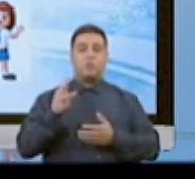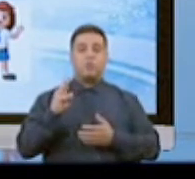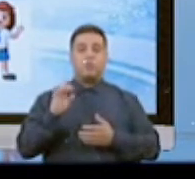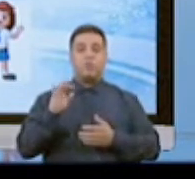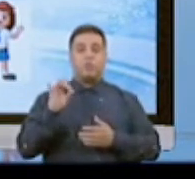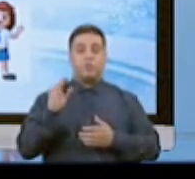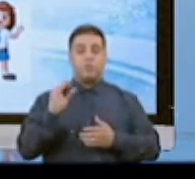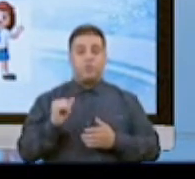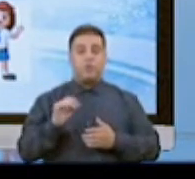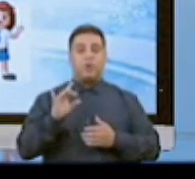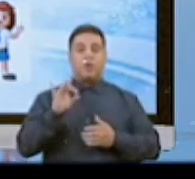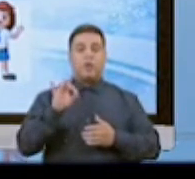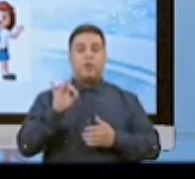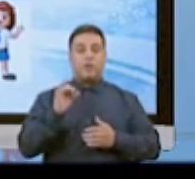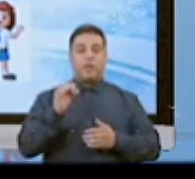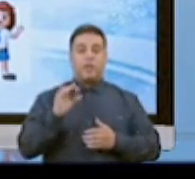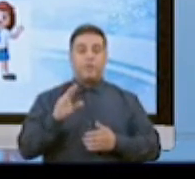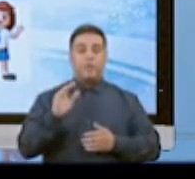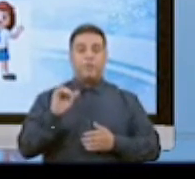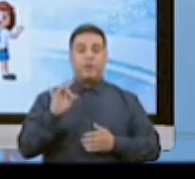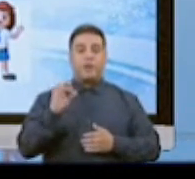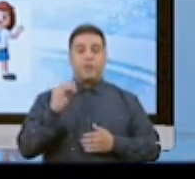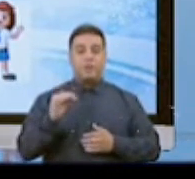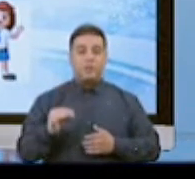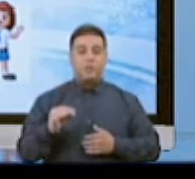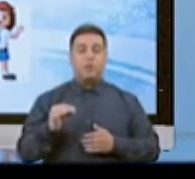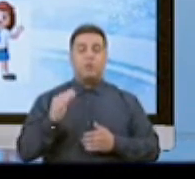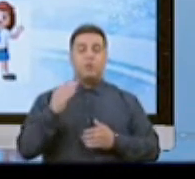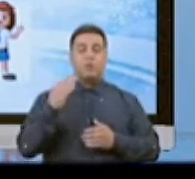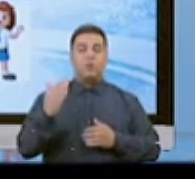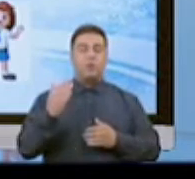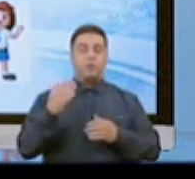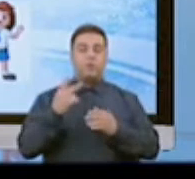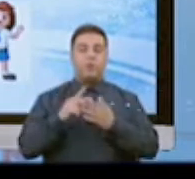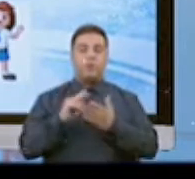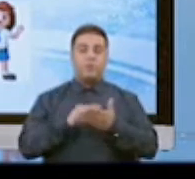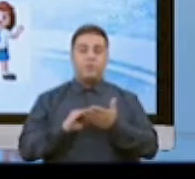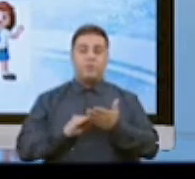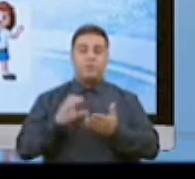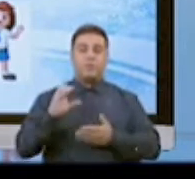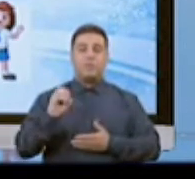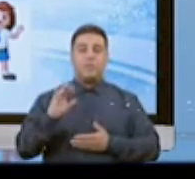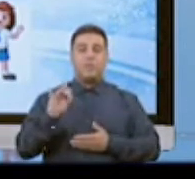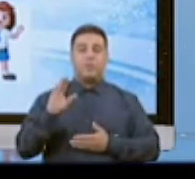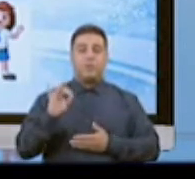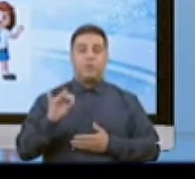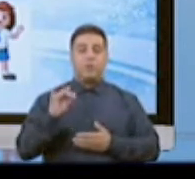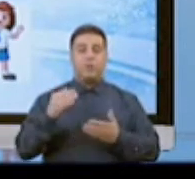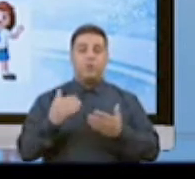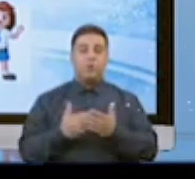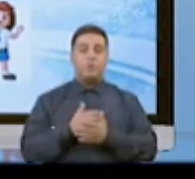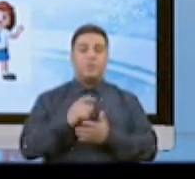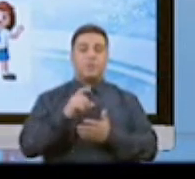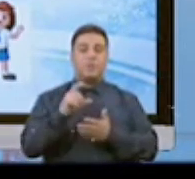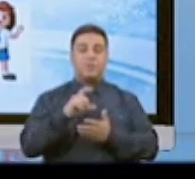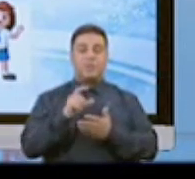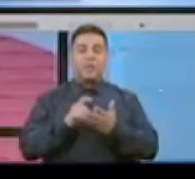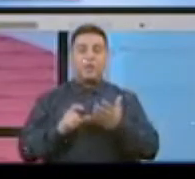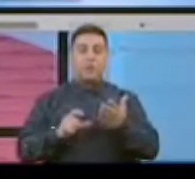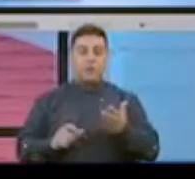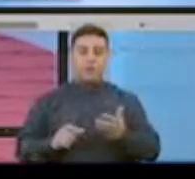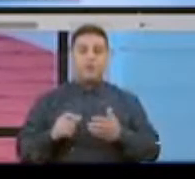Фархади, прочитаем его произведение под названием «Светофор», а также познакомимся с новым стихотворением под названием